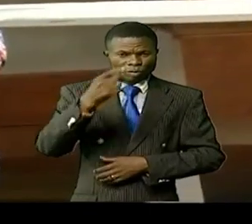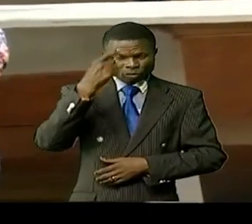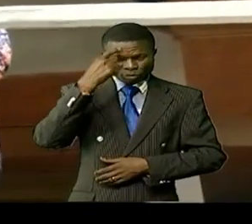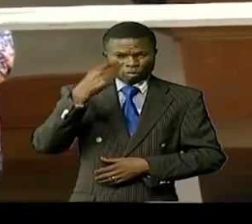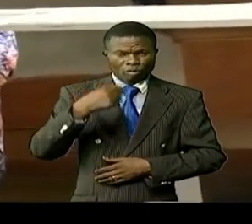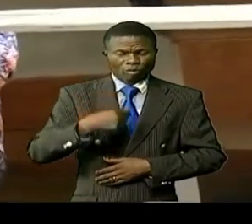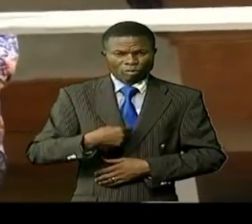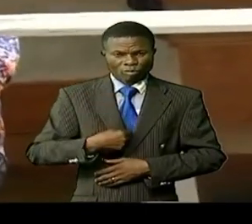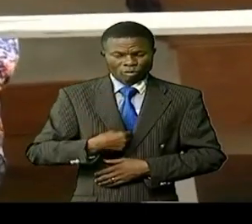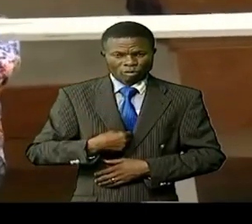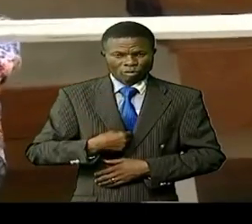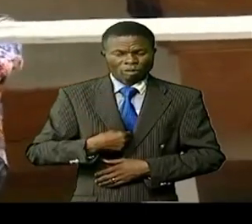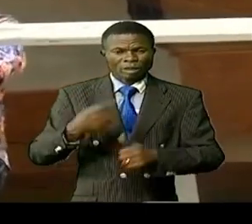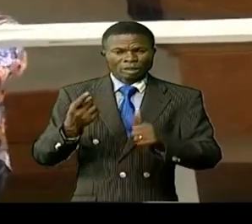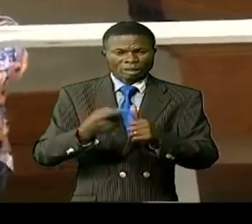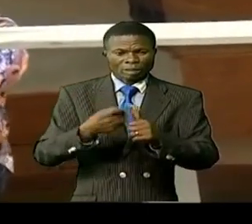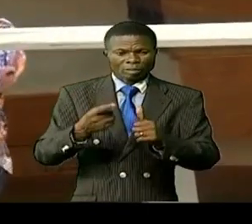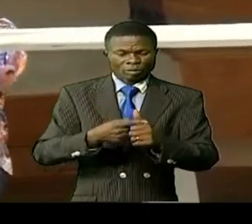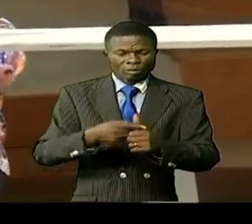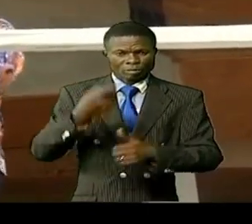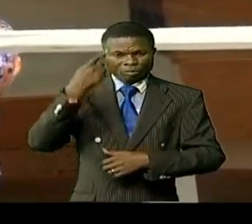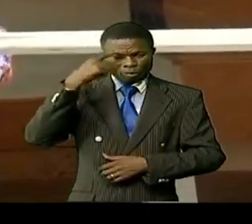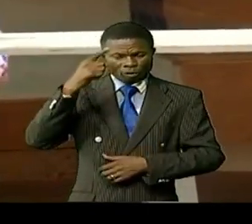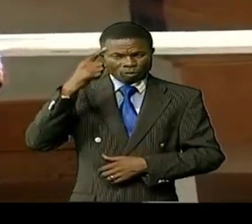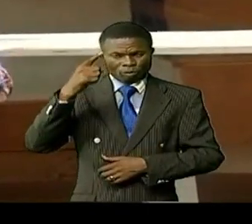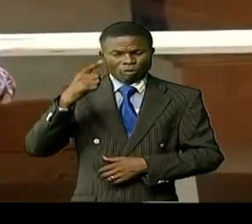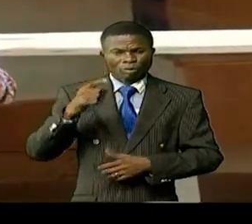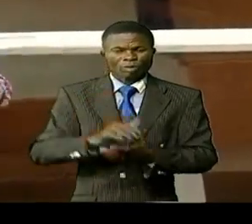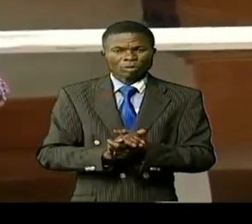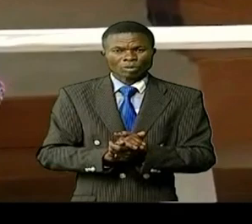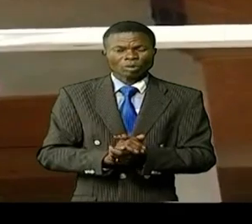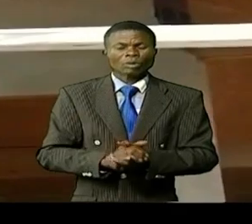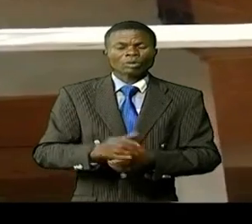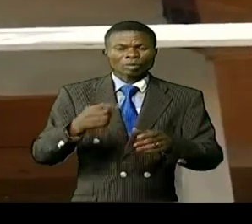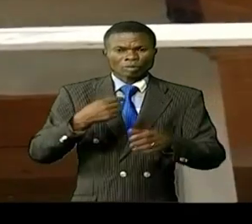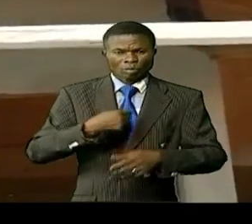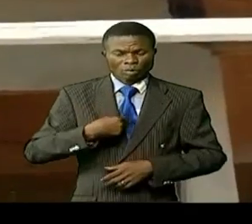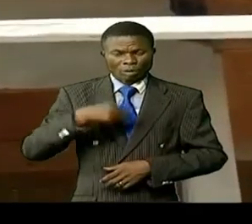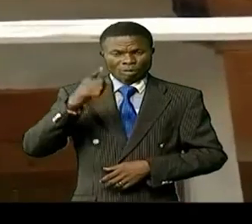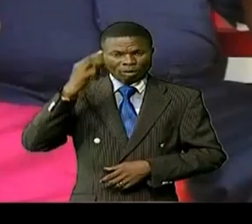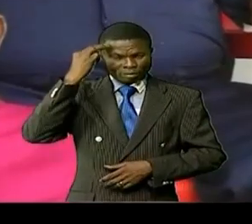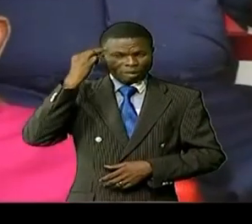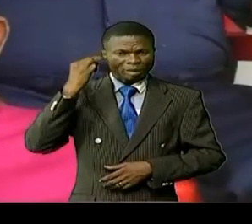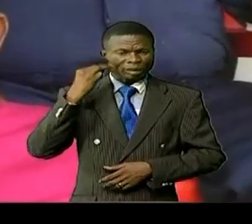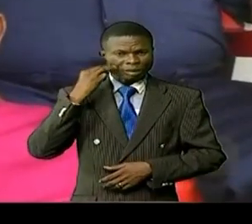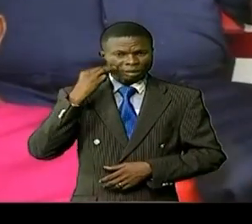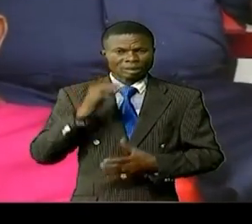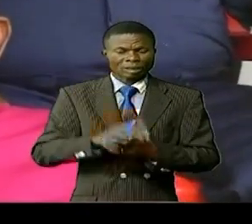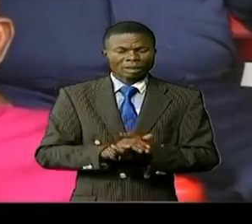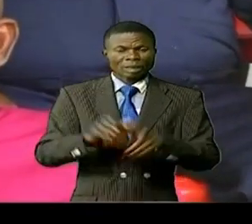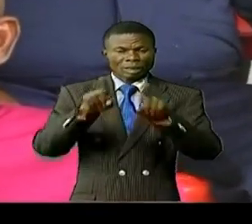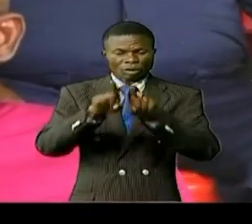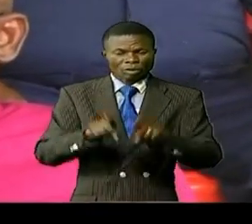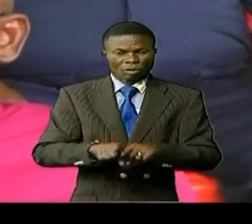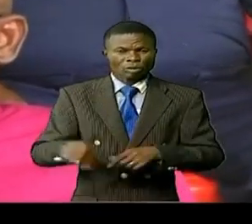et pas gouvernement Nabino, et pas Yangai, Premier ministre. Et Golakisi